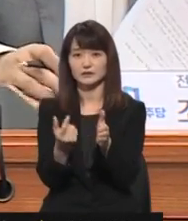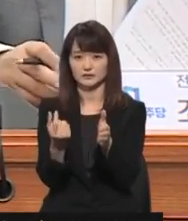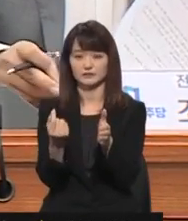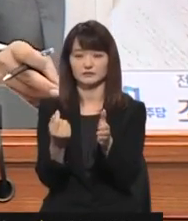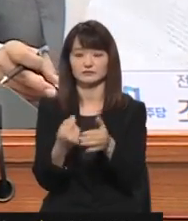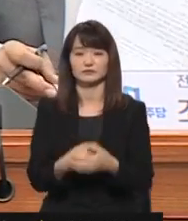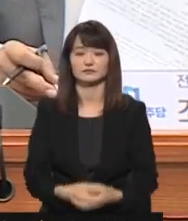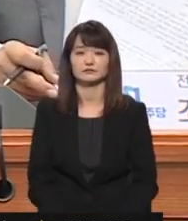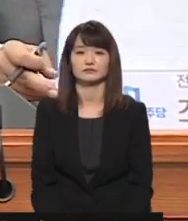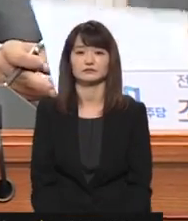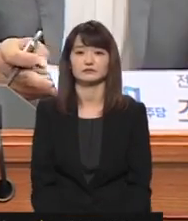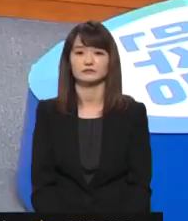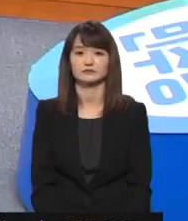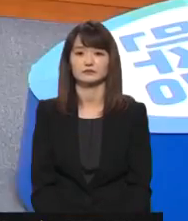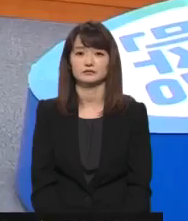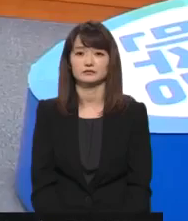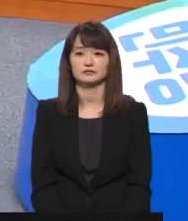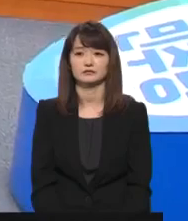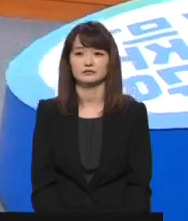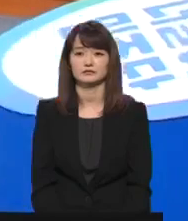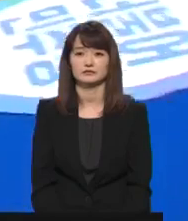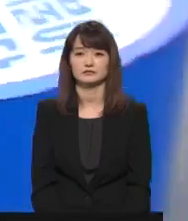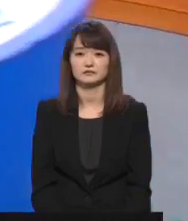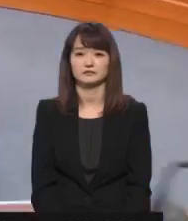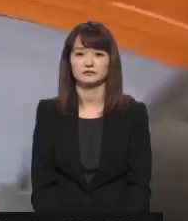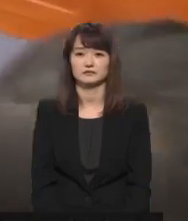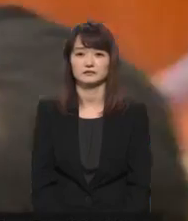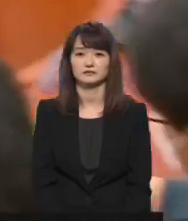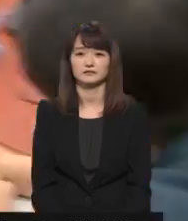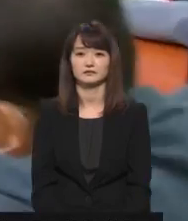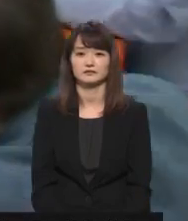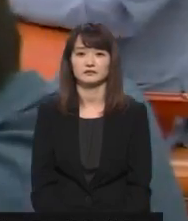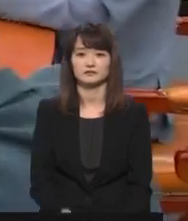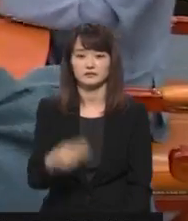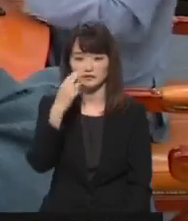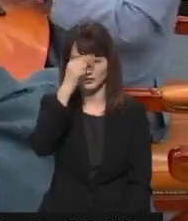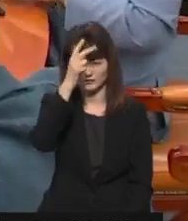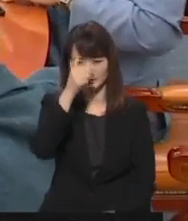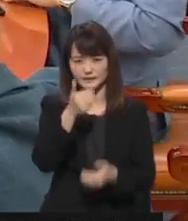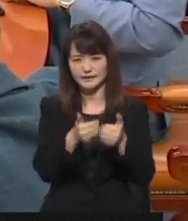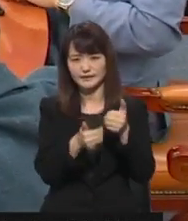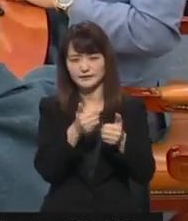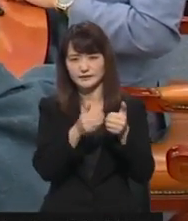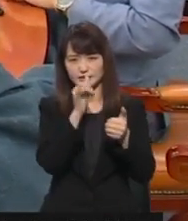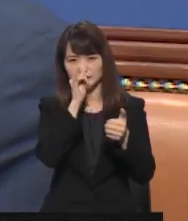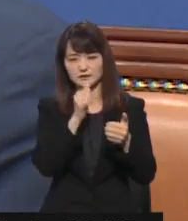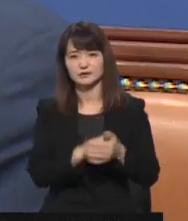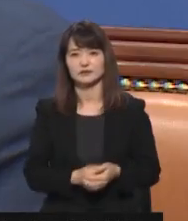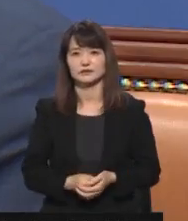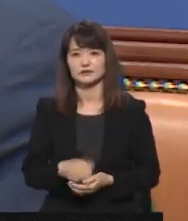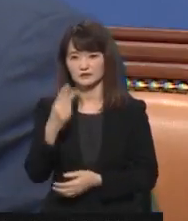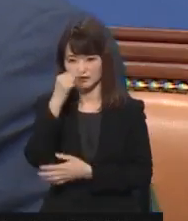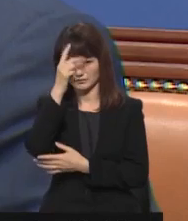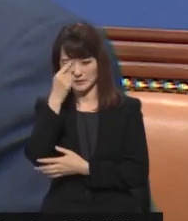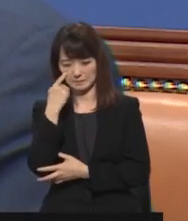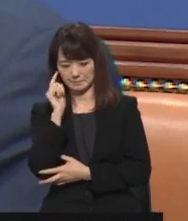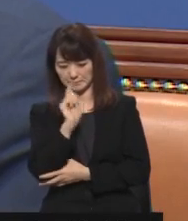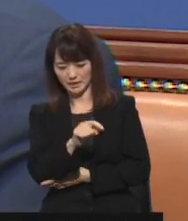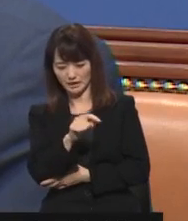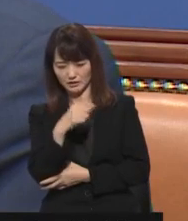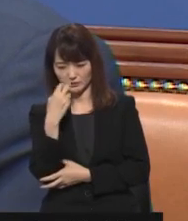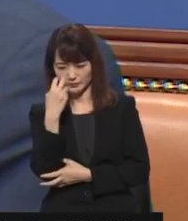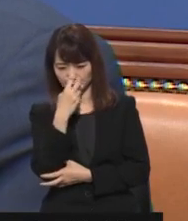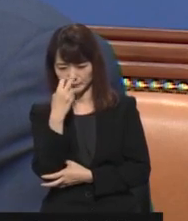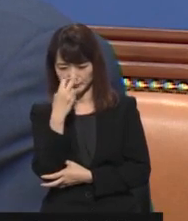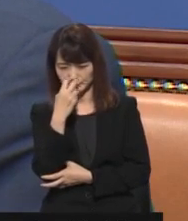여러 이제 저희가 검사 기억 과정에서 검찰과 에 갈등 관계이기 때문에 2m 차리 이미 표적수사 dx 다 별건